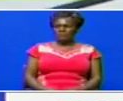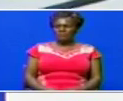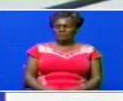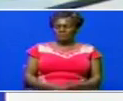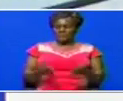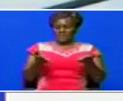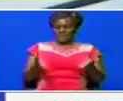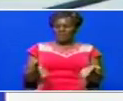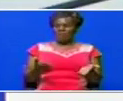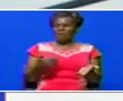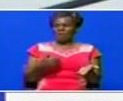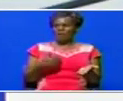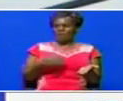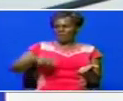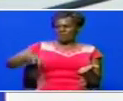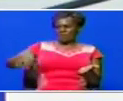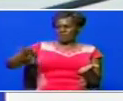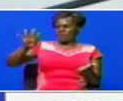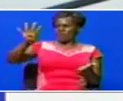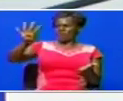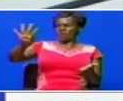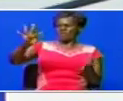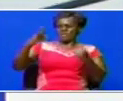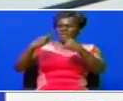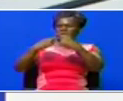Now we have count number 48.